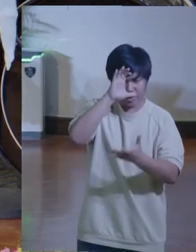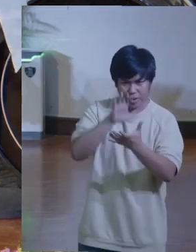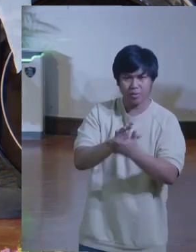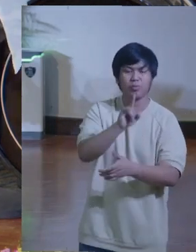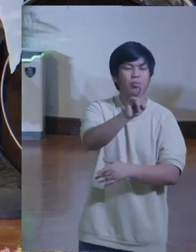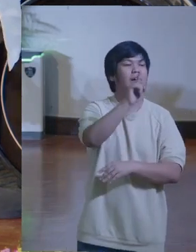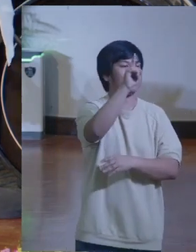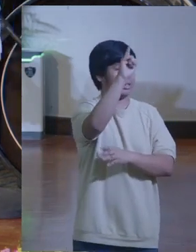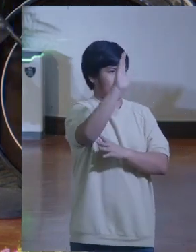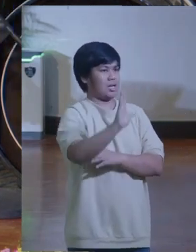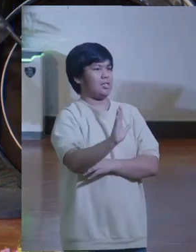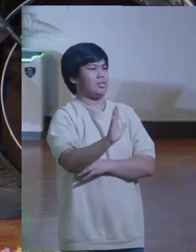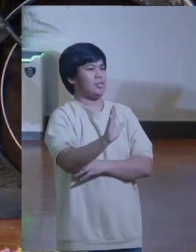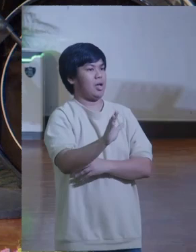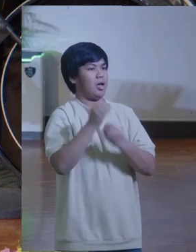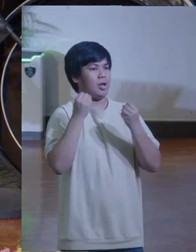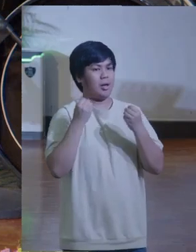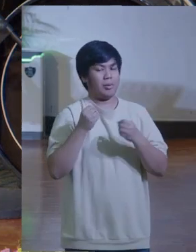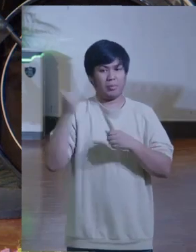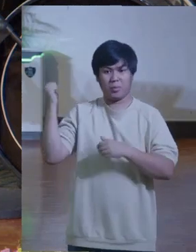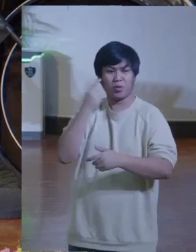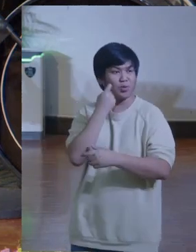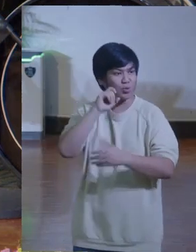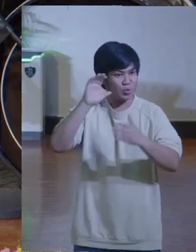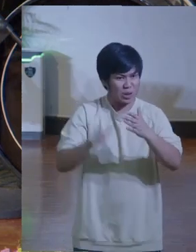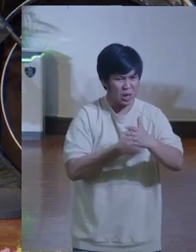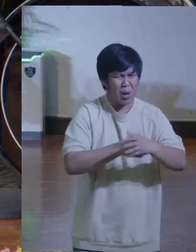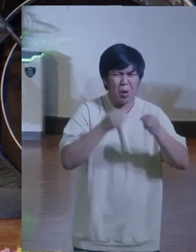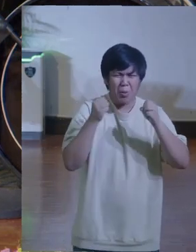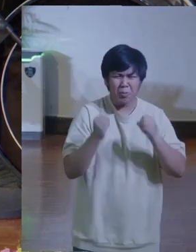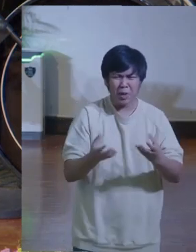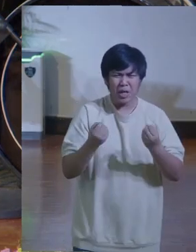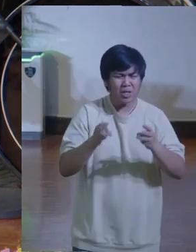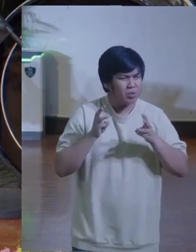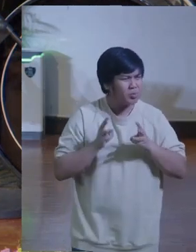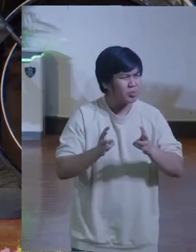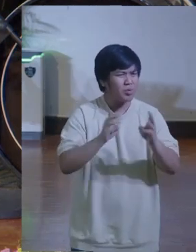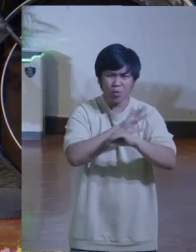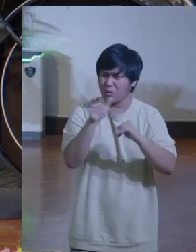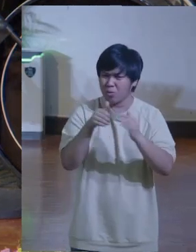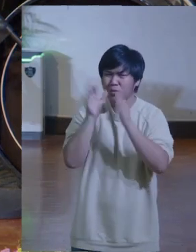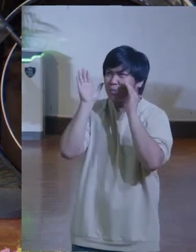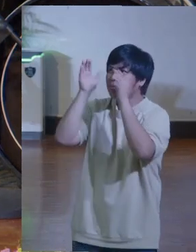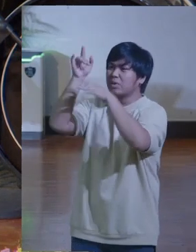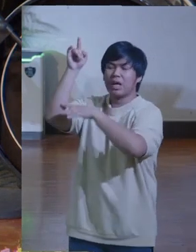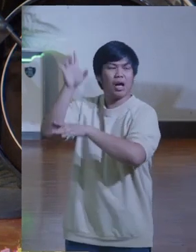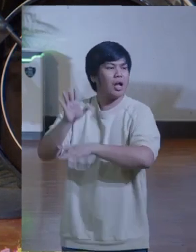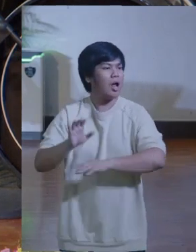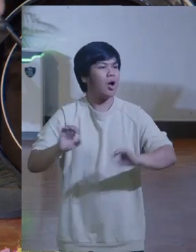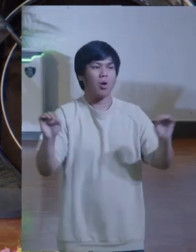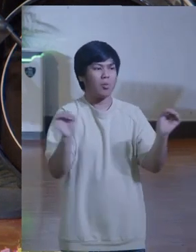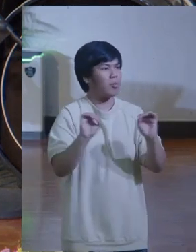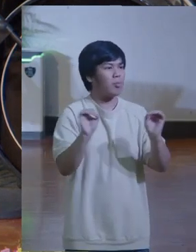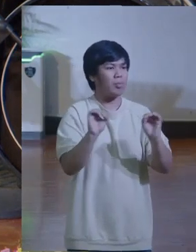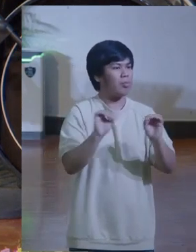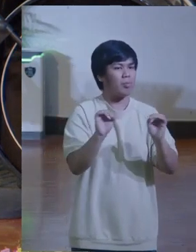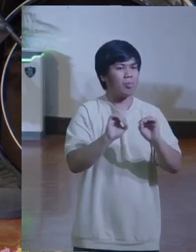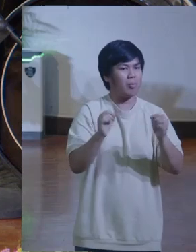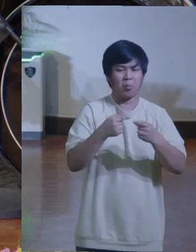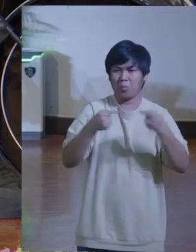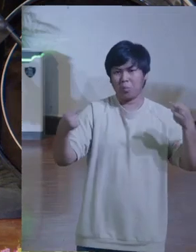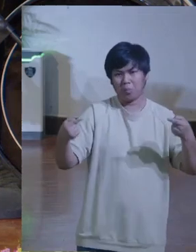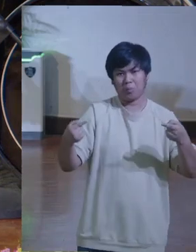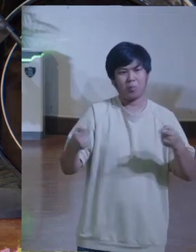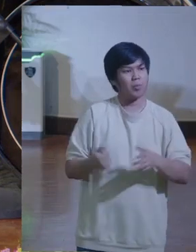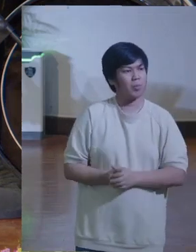kanina. No? Many the ways, all of us pray to one God. Wala pong nag-argue doon.